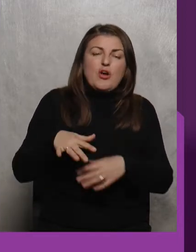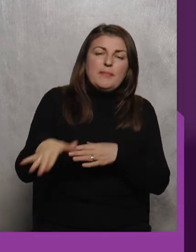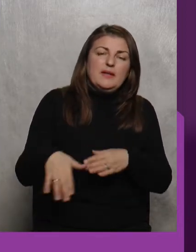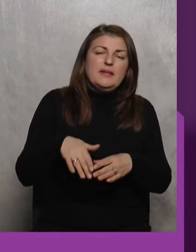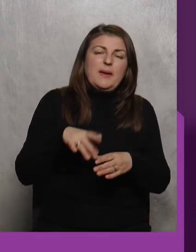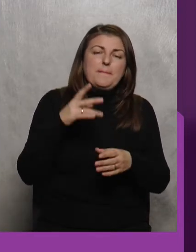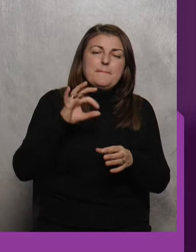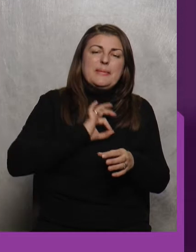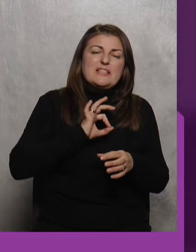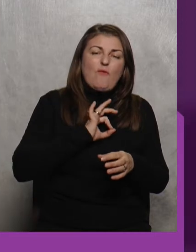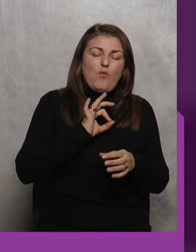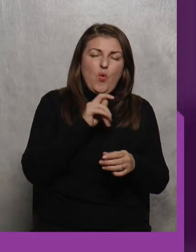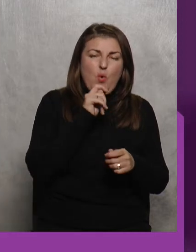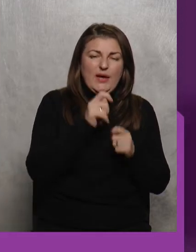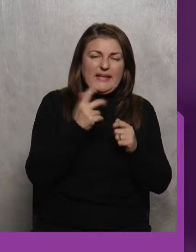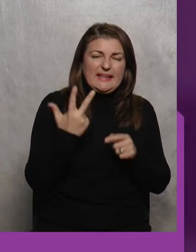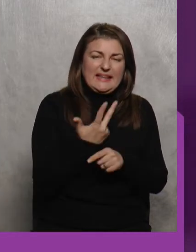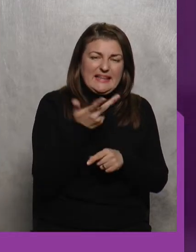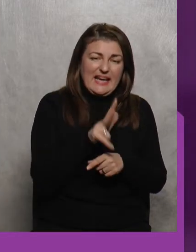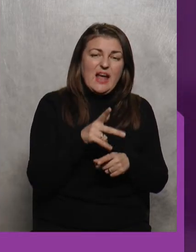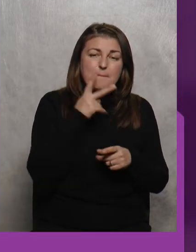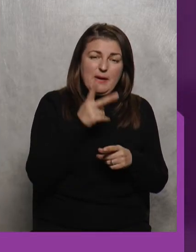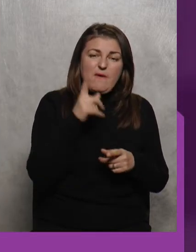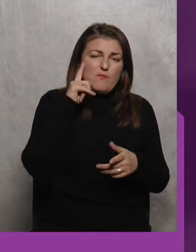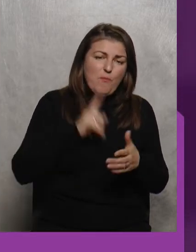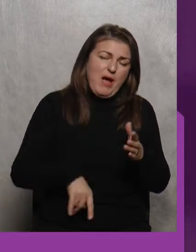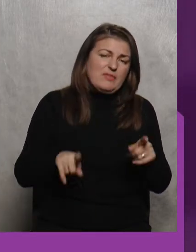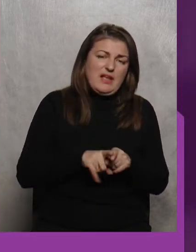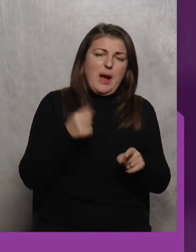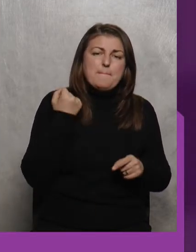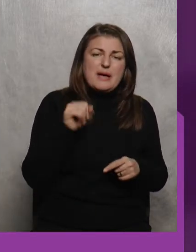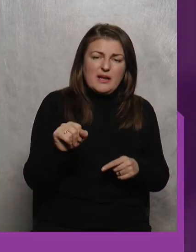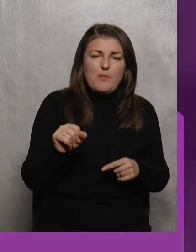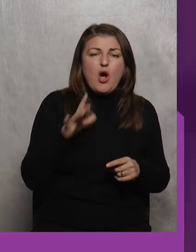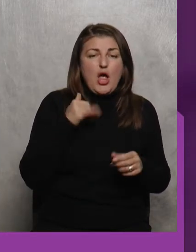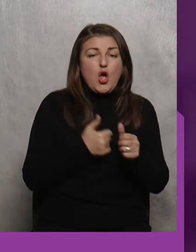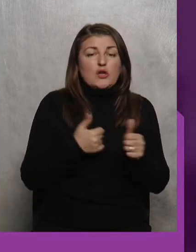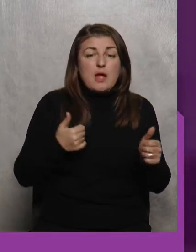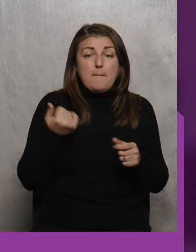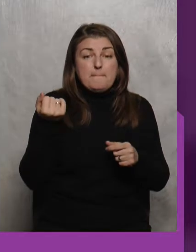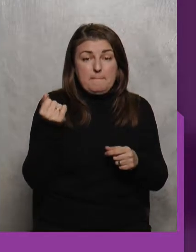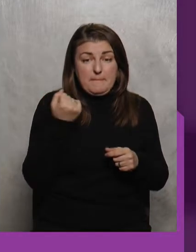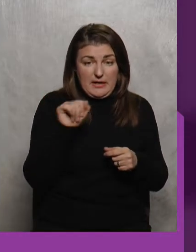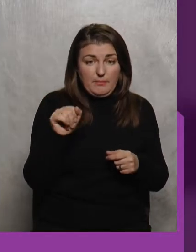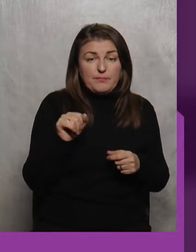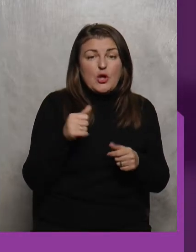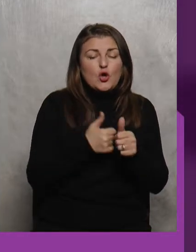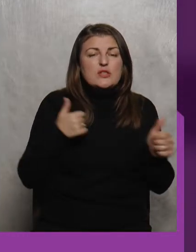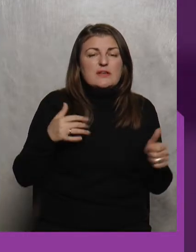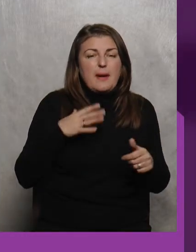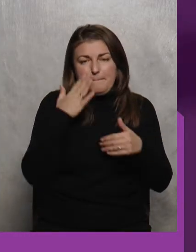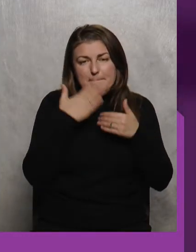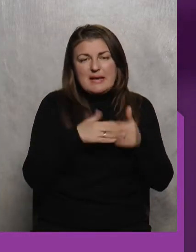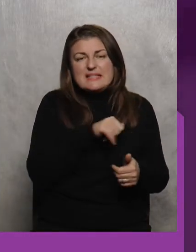поза межами призової трійки на чемпіонатах Європи і світу. Бачите, впевнена перемога. І розрив був